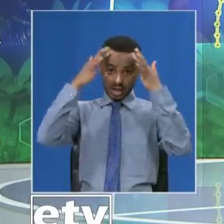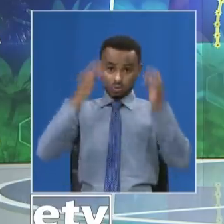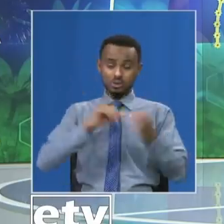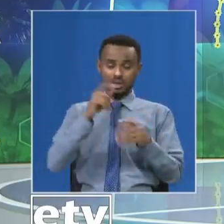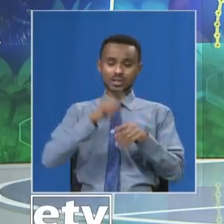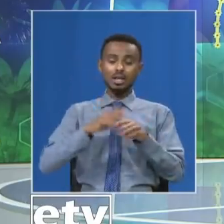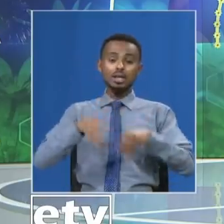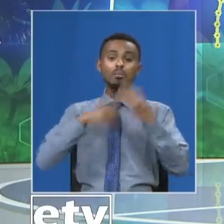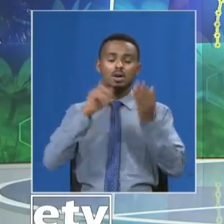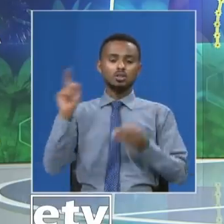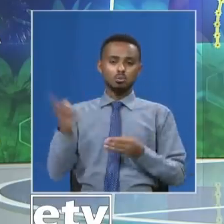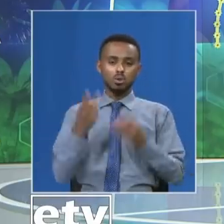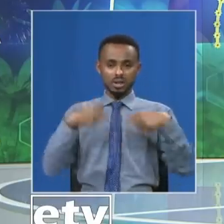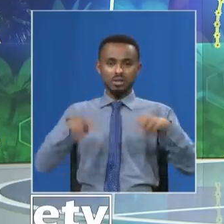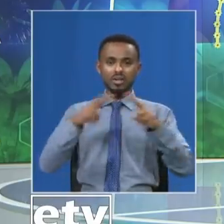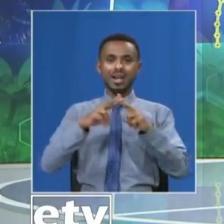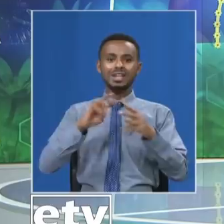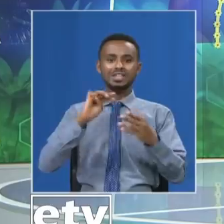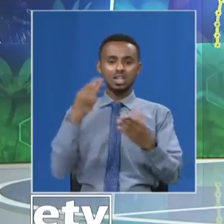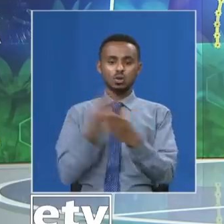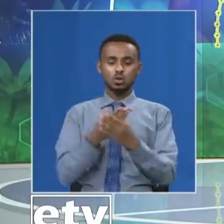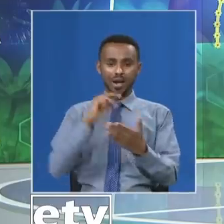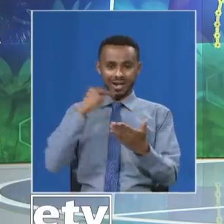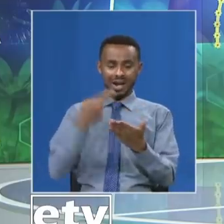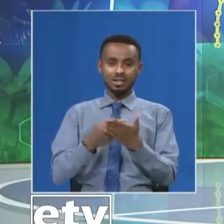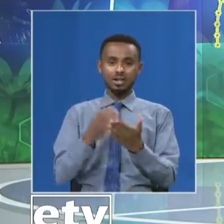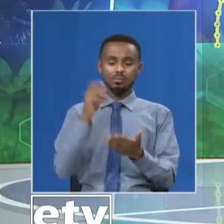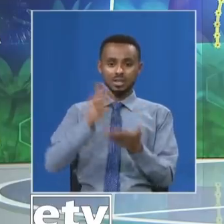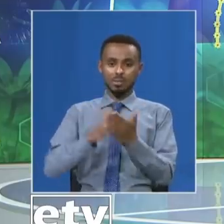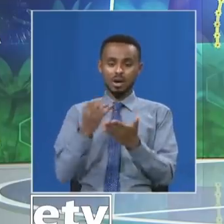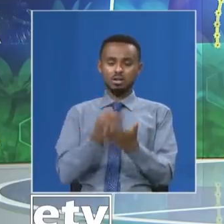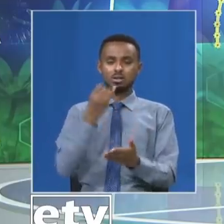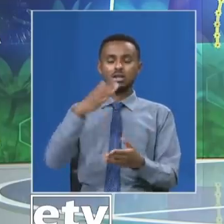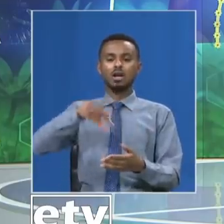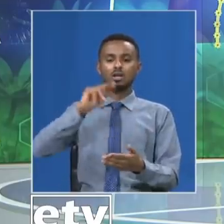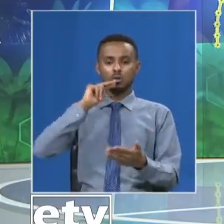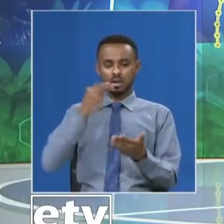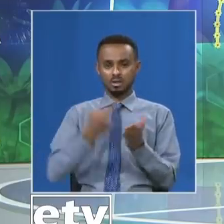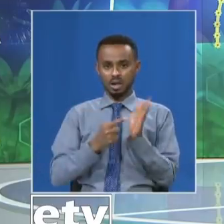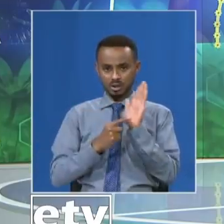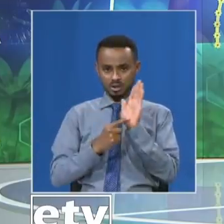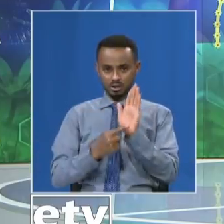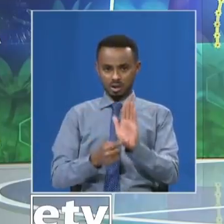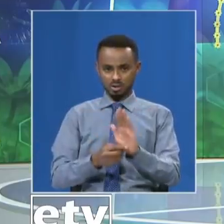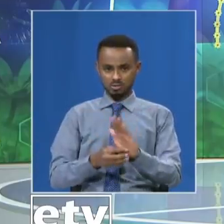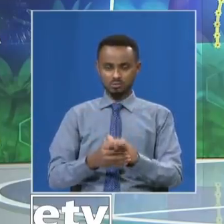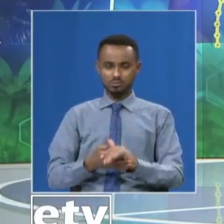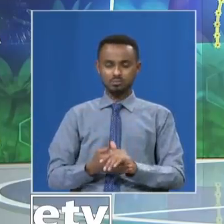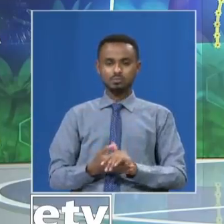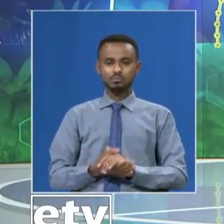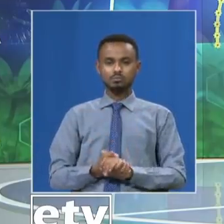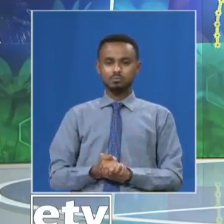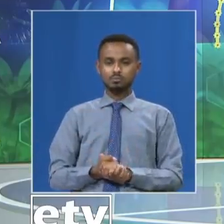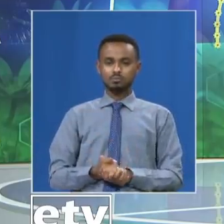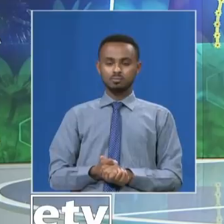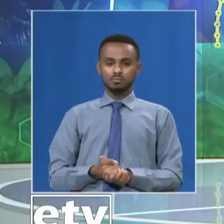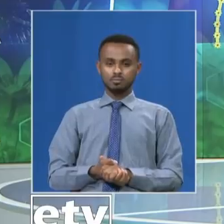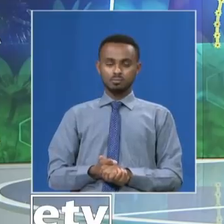የማይሰጥ መሆኑን ከፌደራል ሰነዶች ማረጋገጫና መዝገባ ኤጀንሲ ያገኘነው መረጃ ያመለክታል።